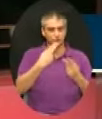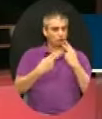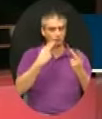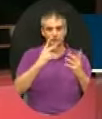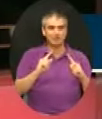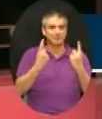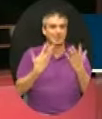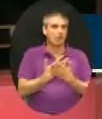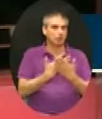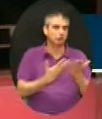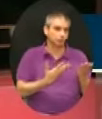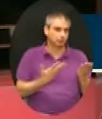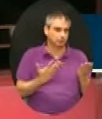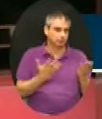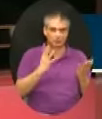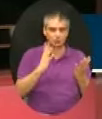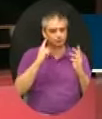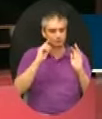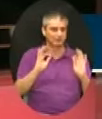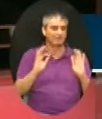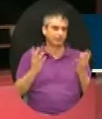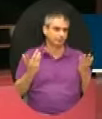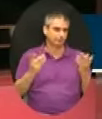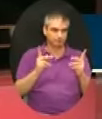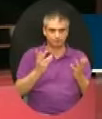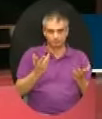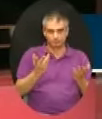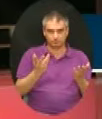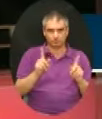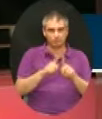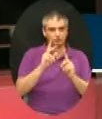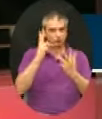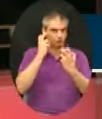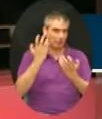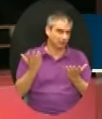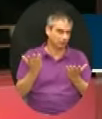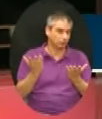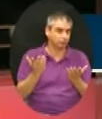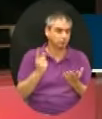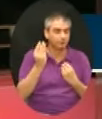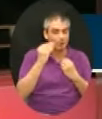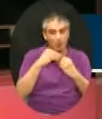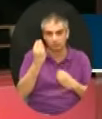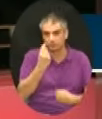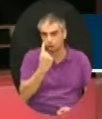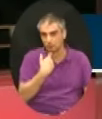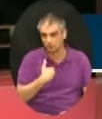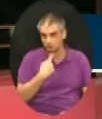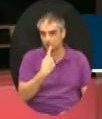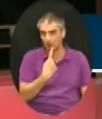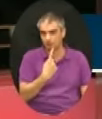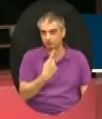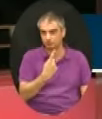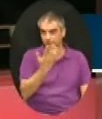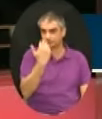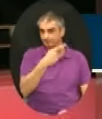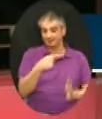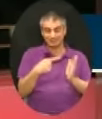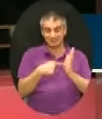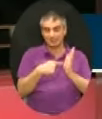לאירועים החדשותיים היו די סבירים, סך הכל כמו שאפשר לצפות. רק עוד הערה אחת בקשר למה ששאלה פה קודם. הסיבה